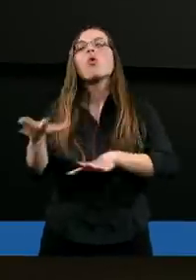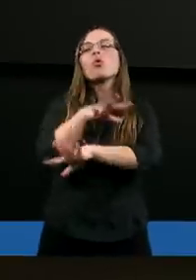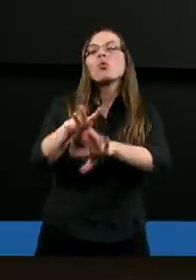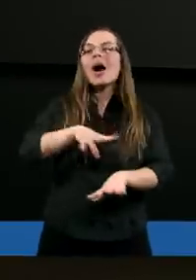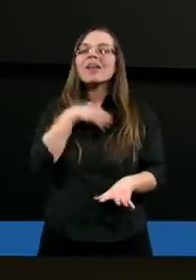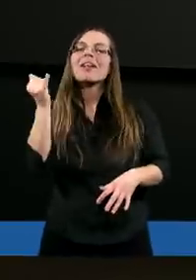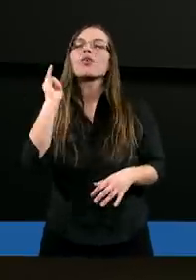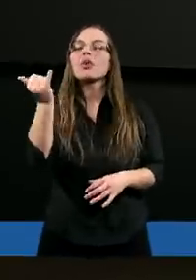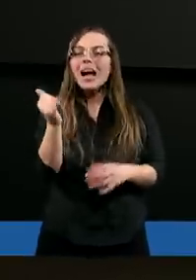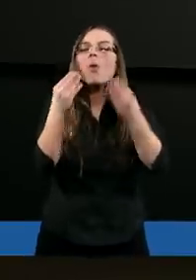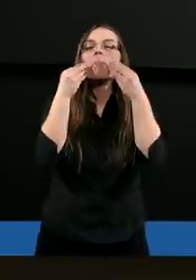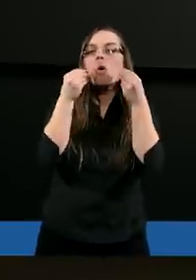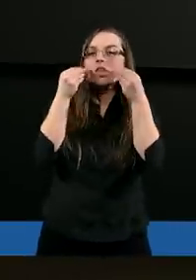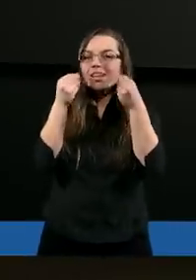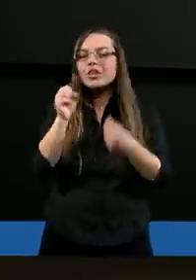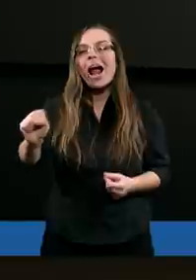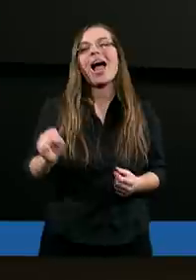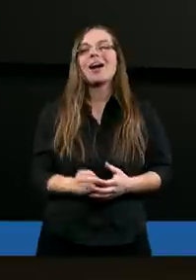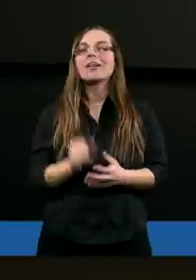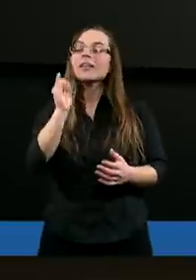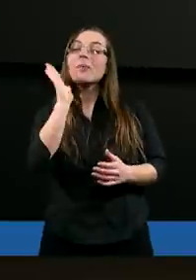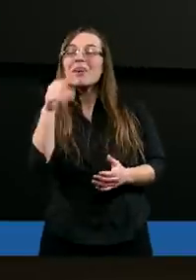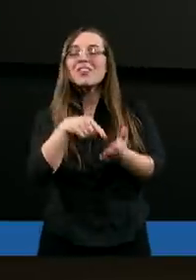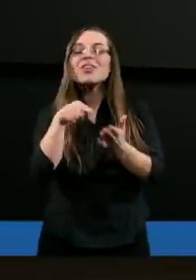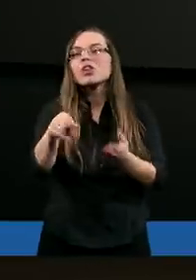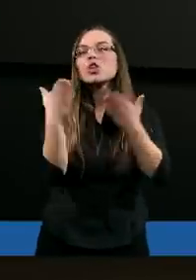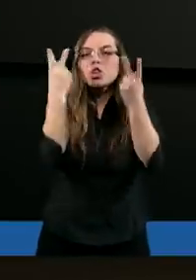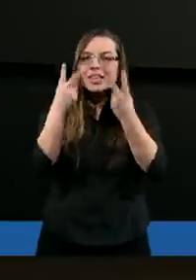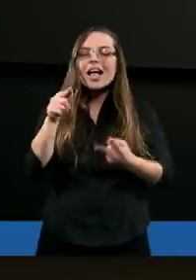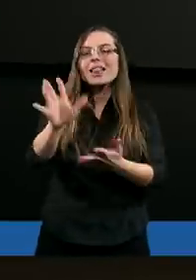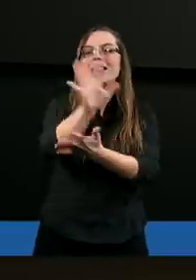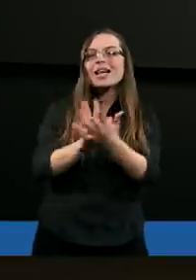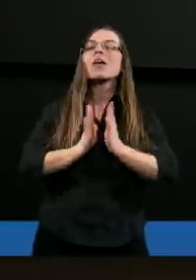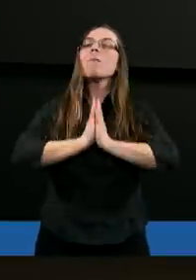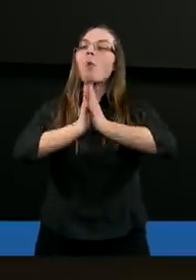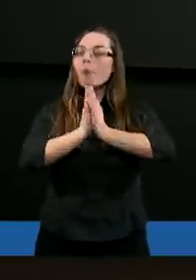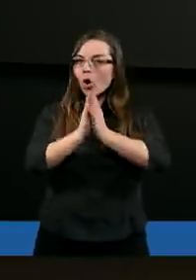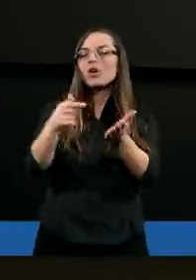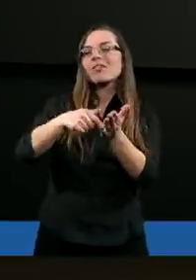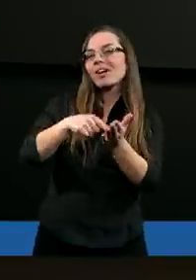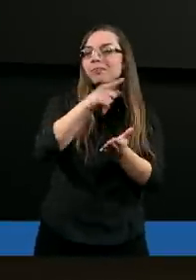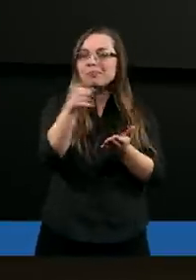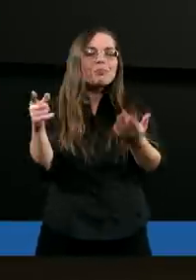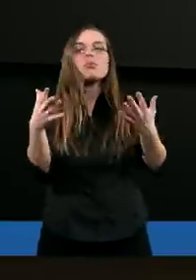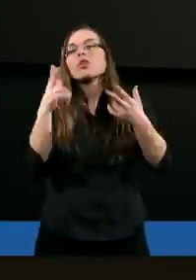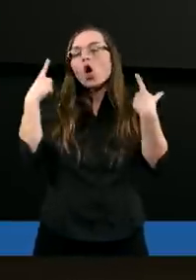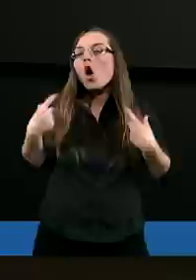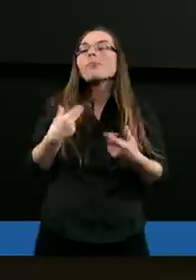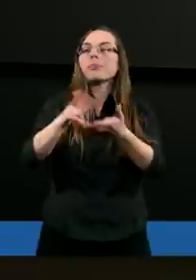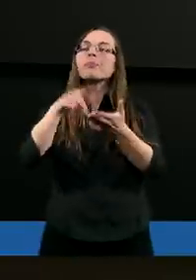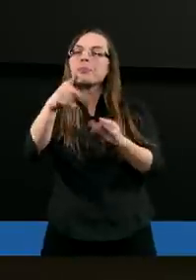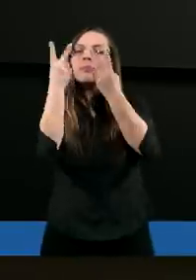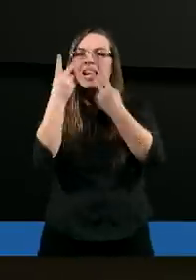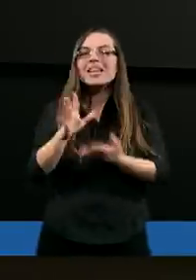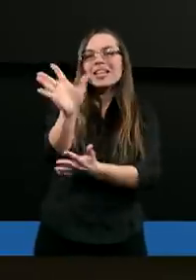Świętego jako Pocieszyciela. I będziemy czytać te teksty, więc poproszę, abyśmy przeczytali tekst